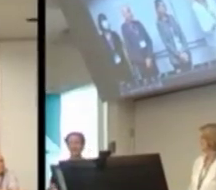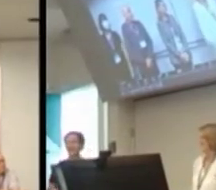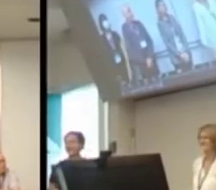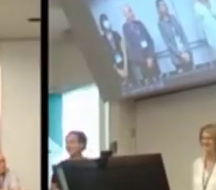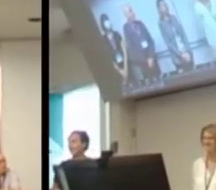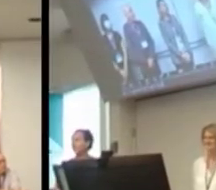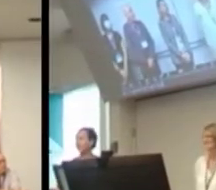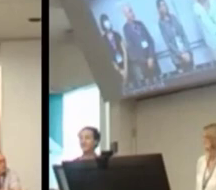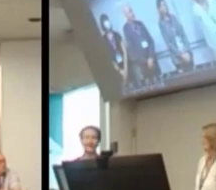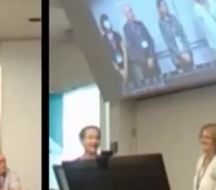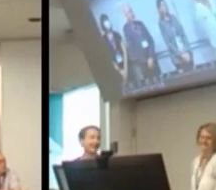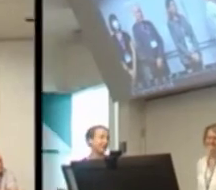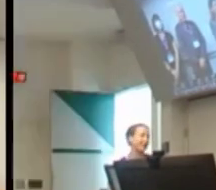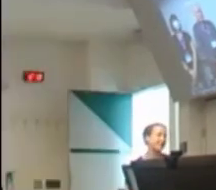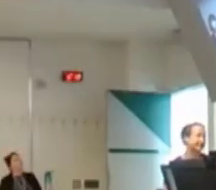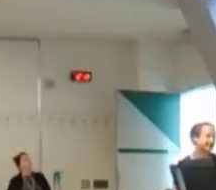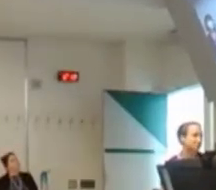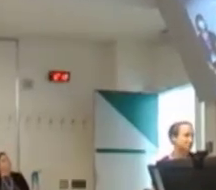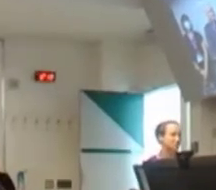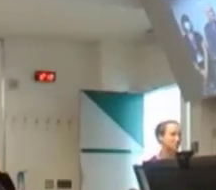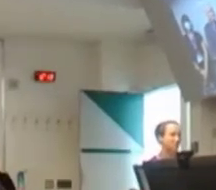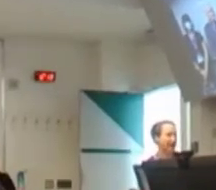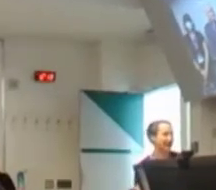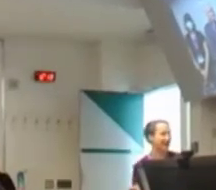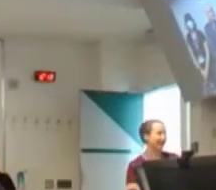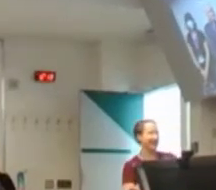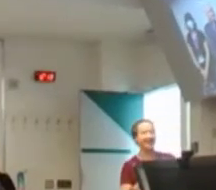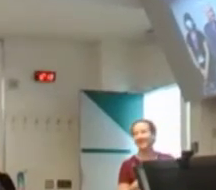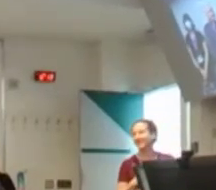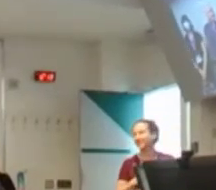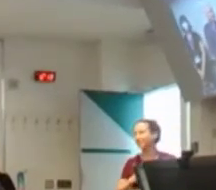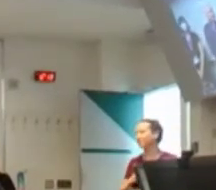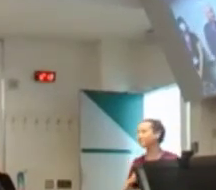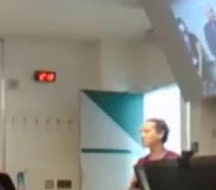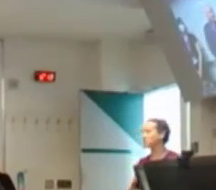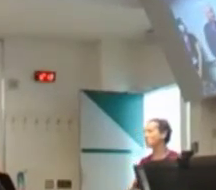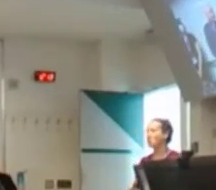Parfait. Alors, ben, merci beaucoup à chacun de vous.